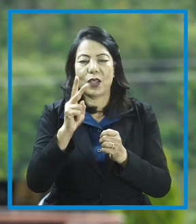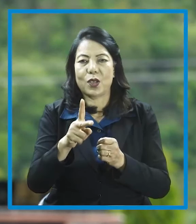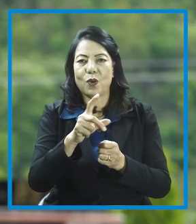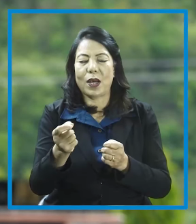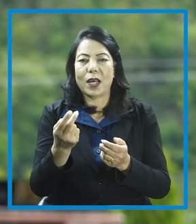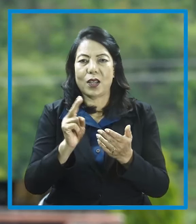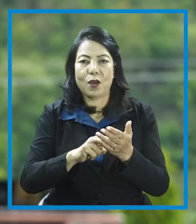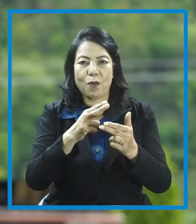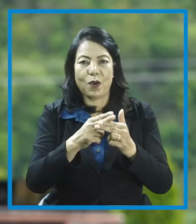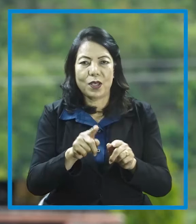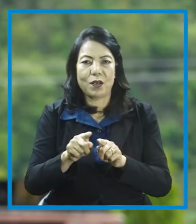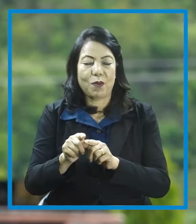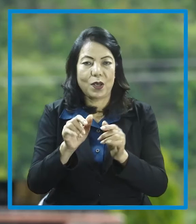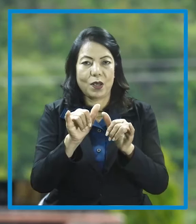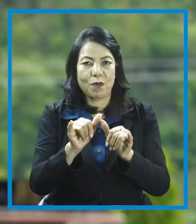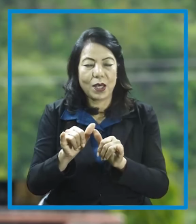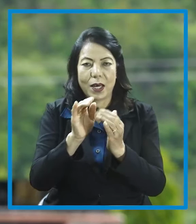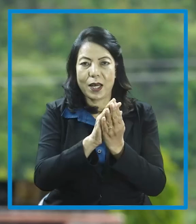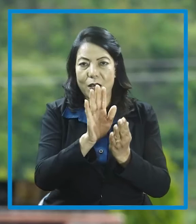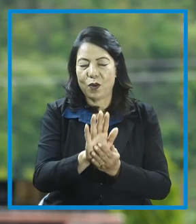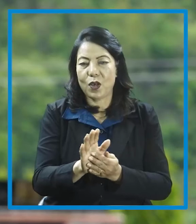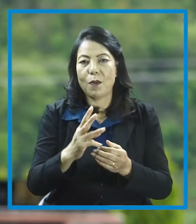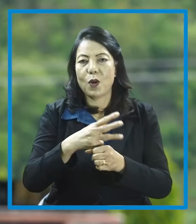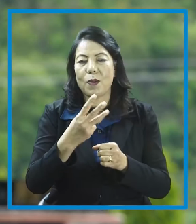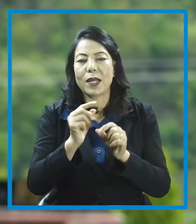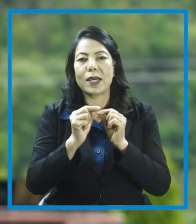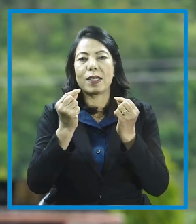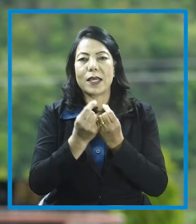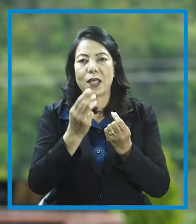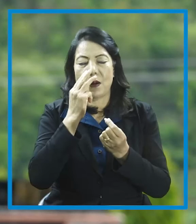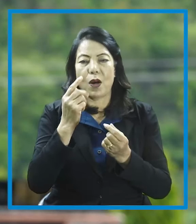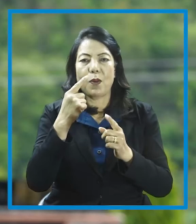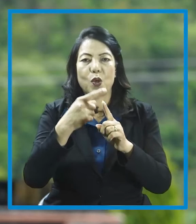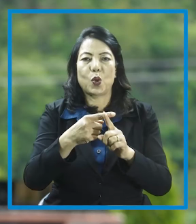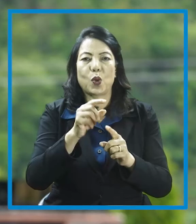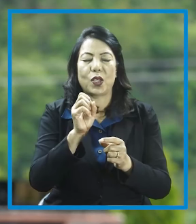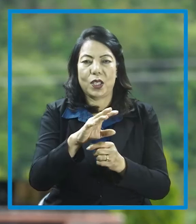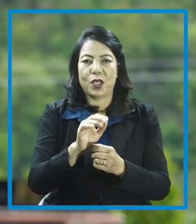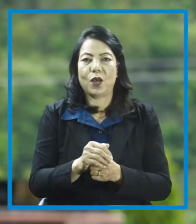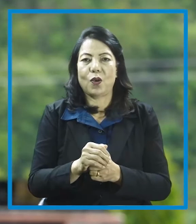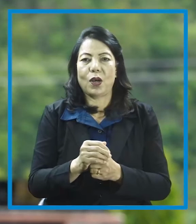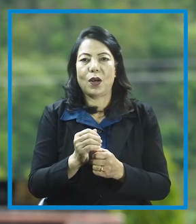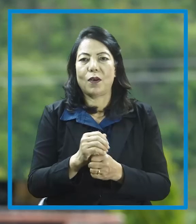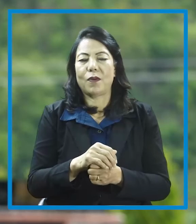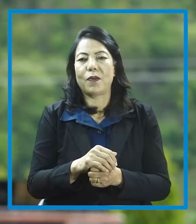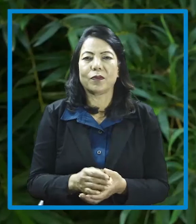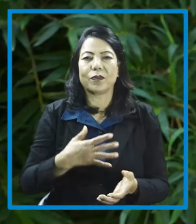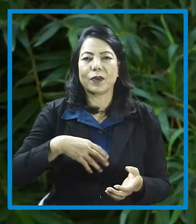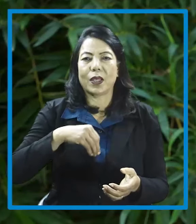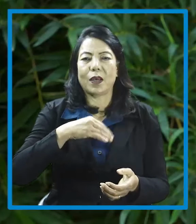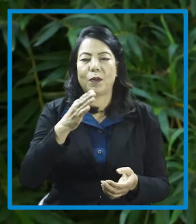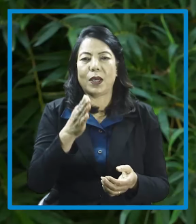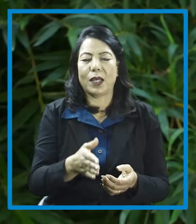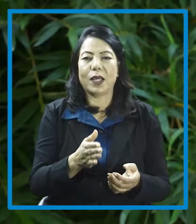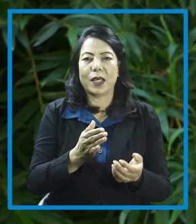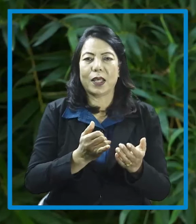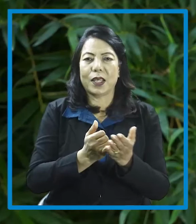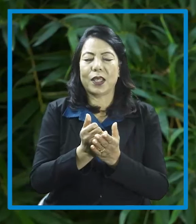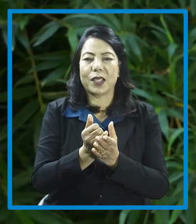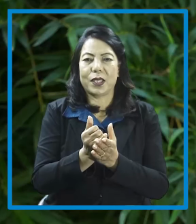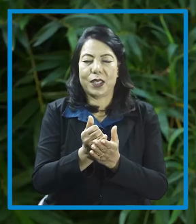कार्यक्रम पनि बनाएको छु त्यसको लागि अलिकति बजेट पनि राखेको छु हामी उत्पादन सेक्टरमा अब जोड दिन्छौँ वी इम्प्लिमेन्टेड